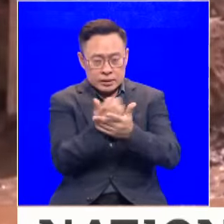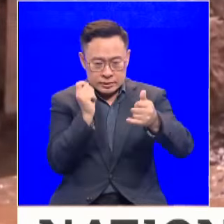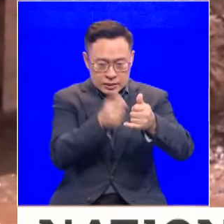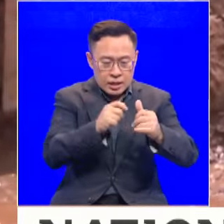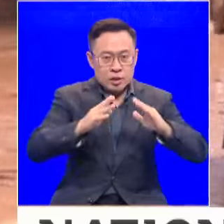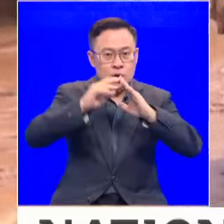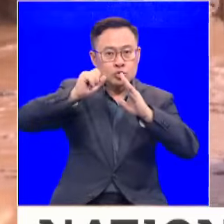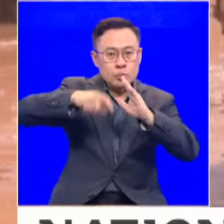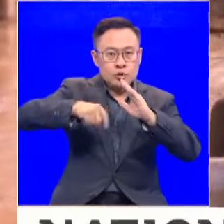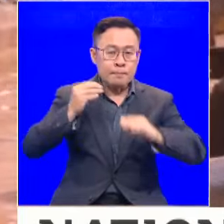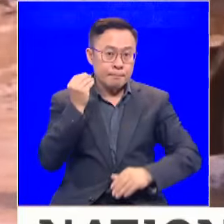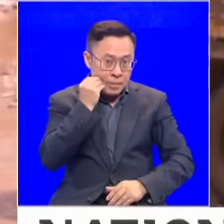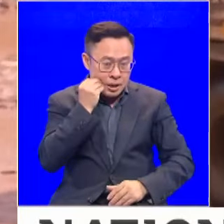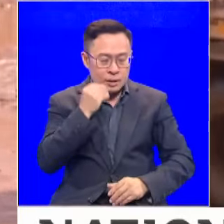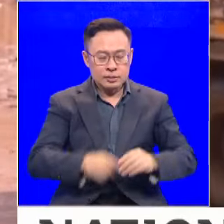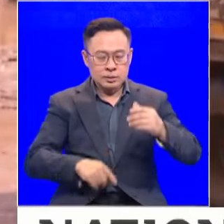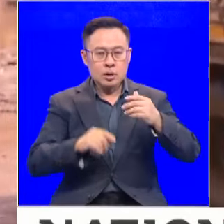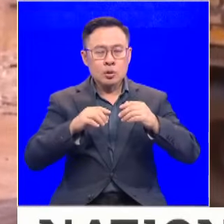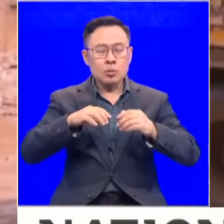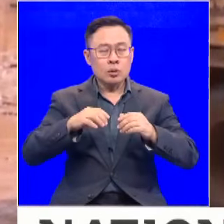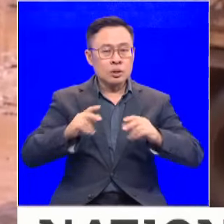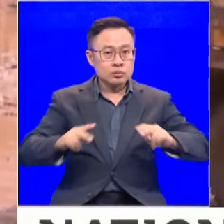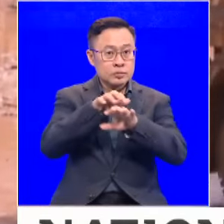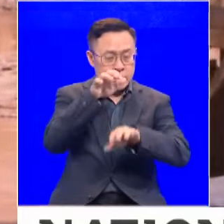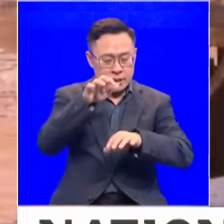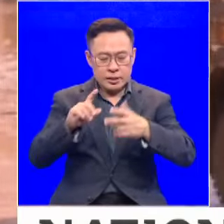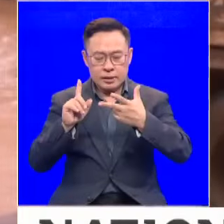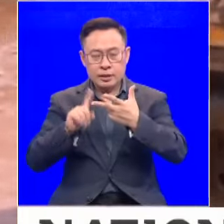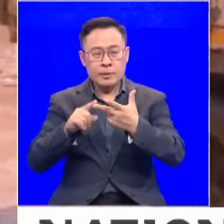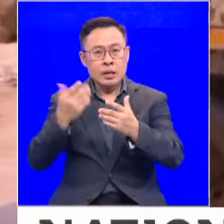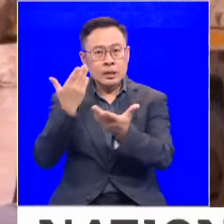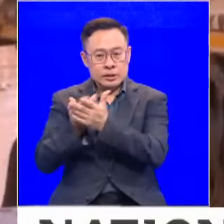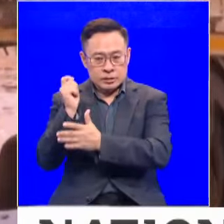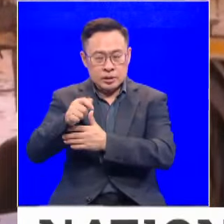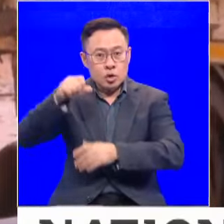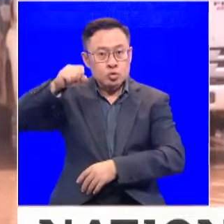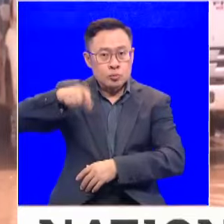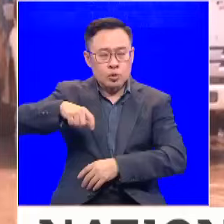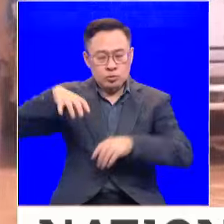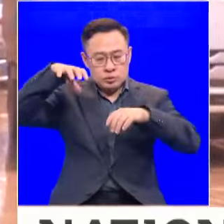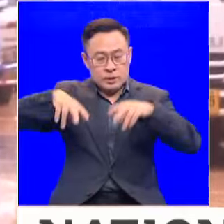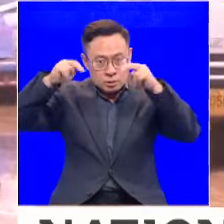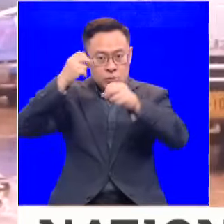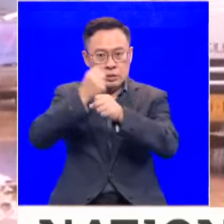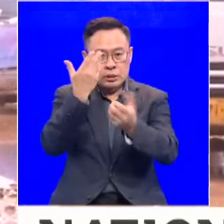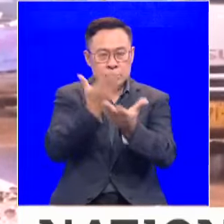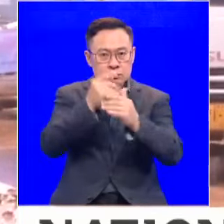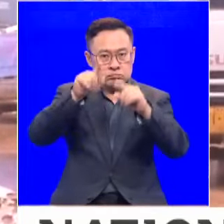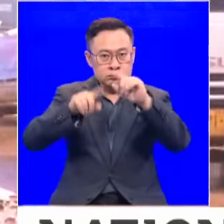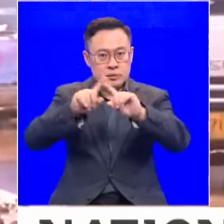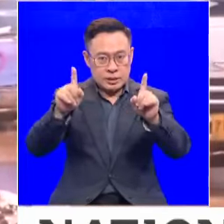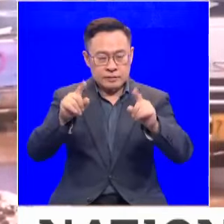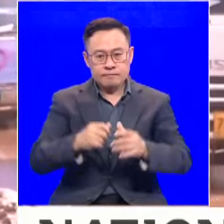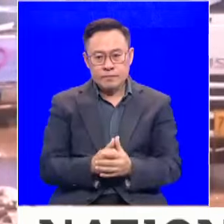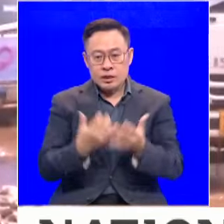จะต้องฟื้นฟูโดยเฉพาะอย่างยิ่งในเชียงรายนะครับและตอนนี้จะต้องระบายน้ำโดยเร็วที่สุดในพื้นที่ที่ยังท่วมอยู่ด้วยครับ